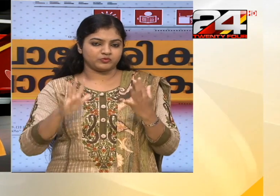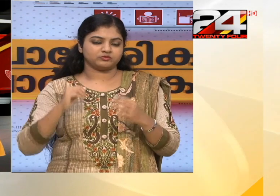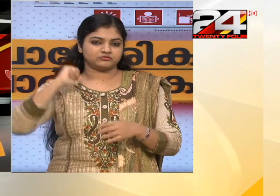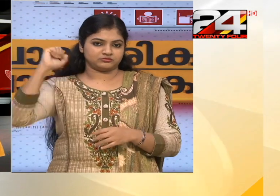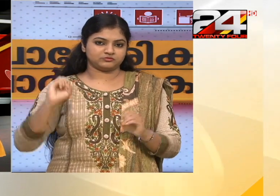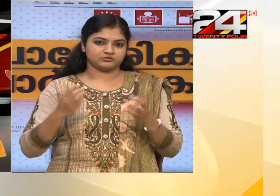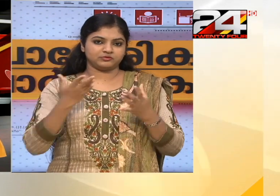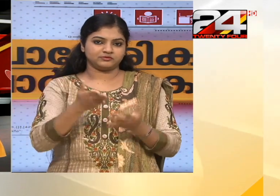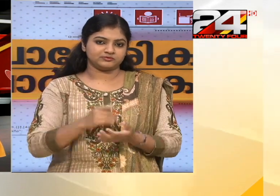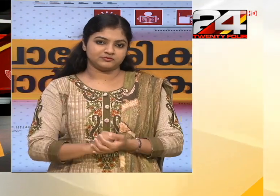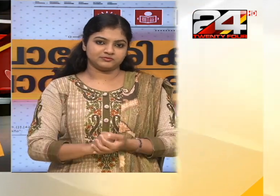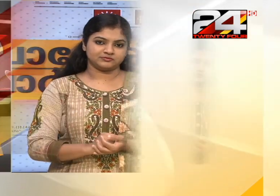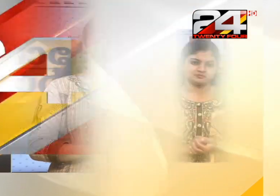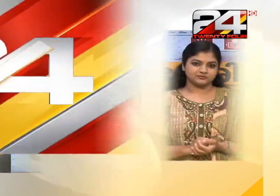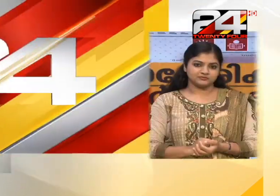സമരം.